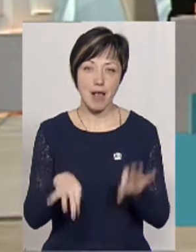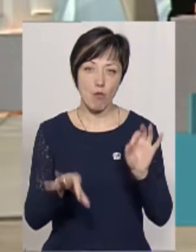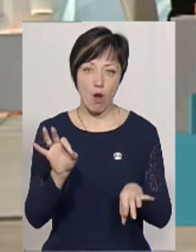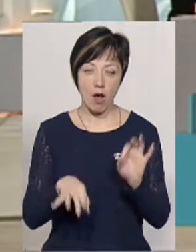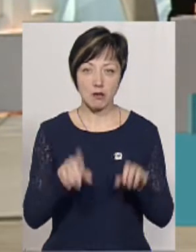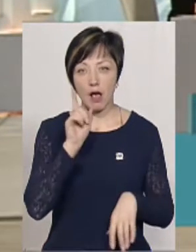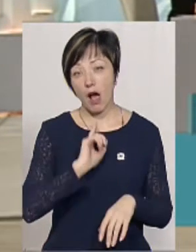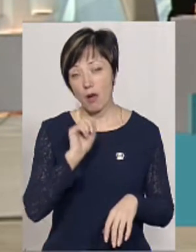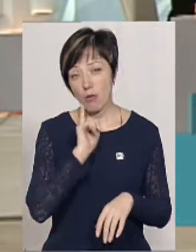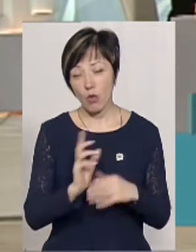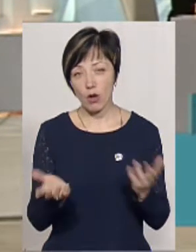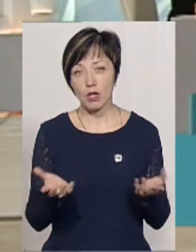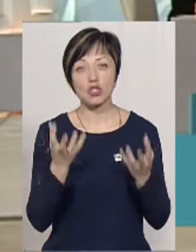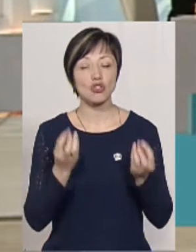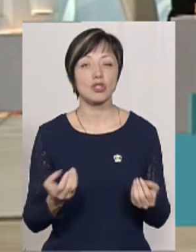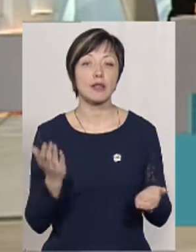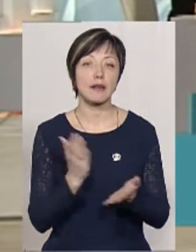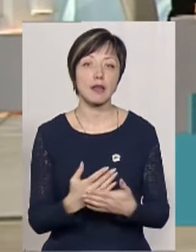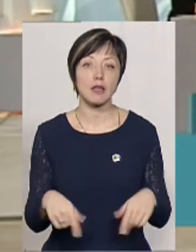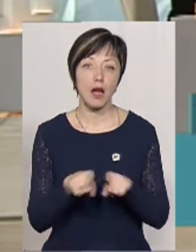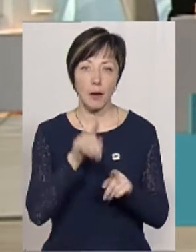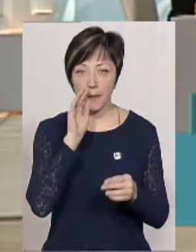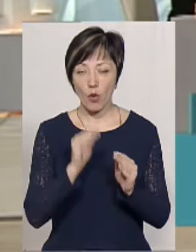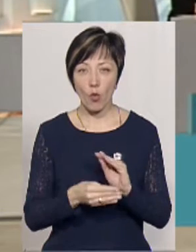поки. А, і ще є такий у нас от